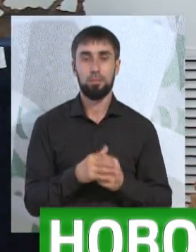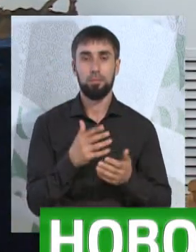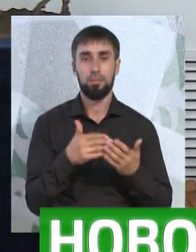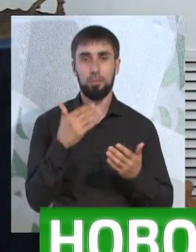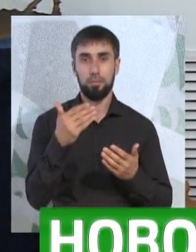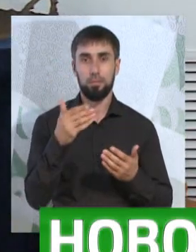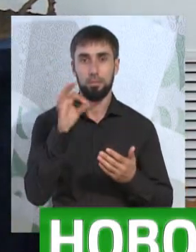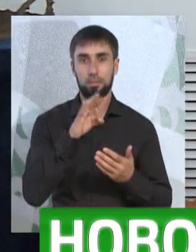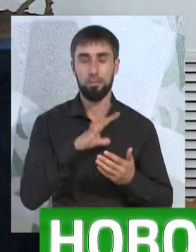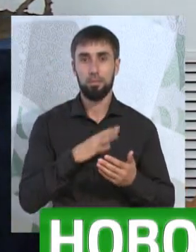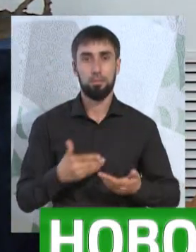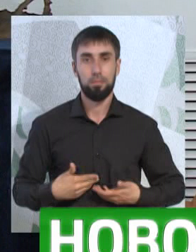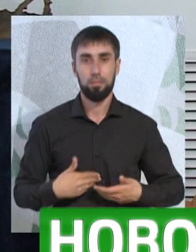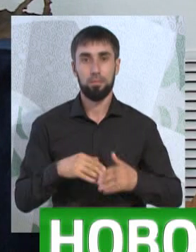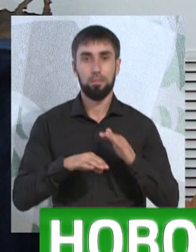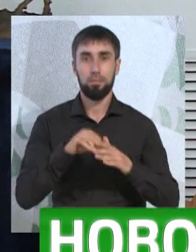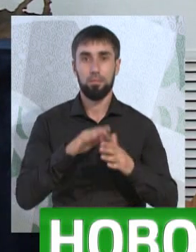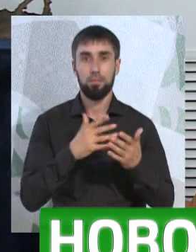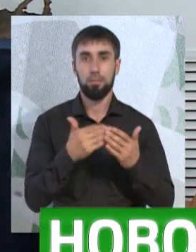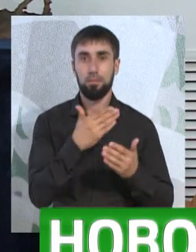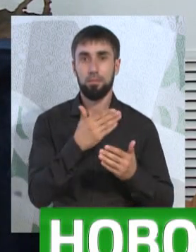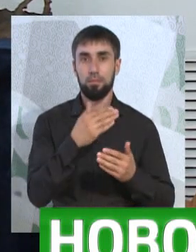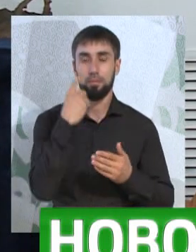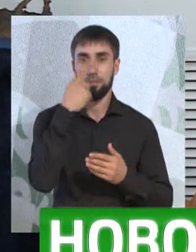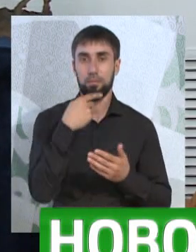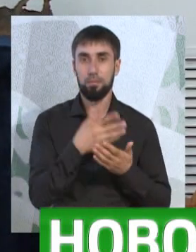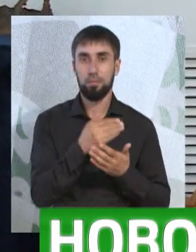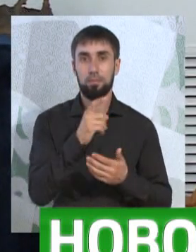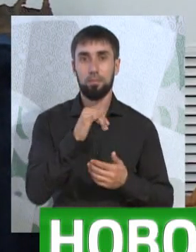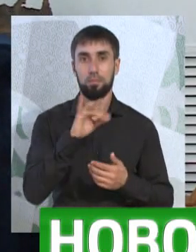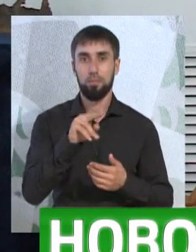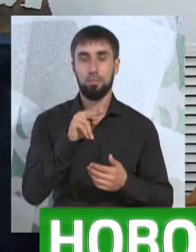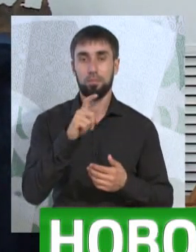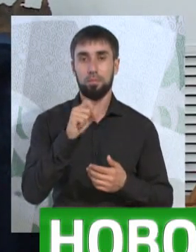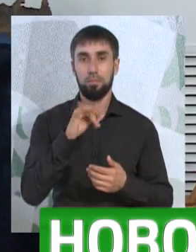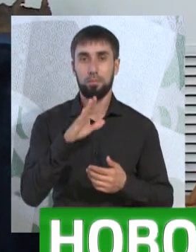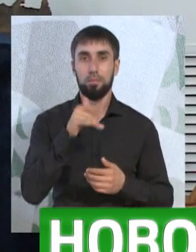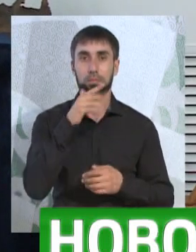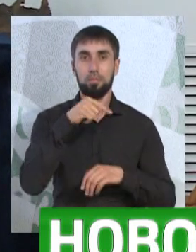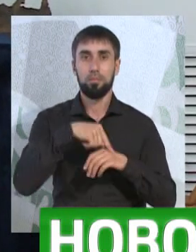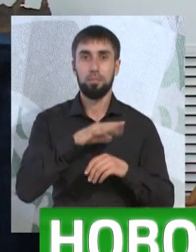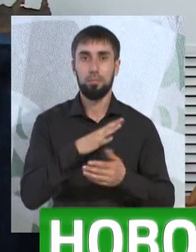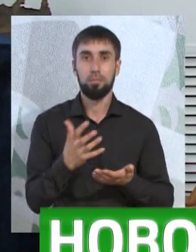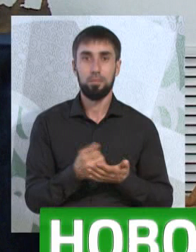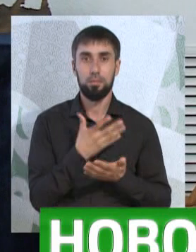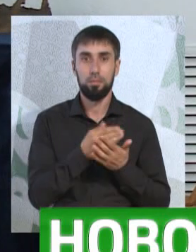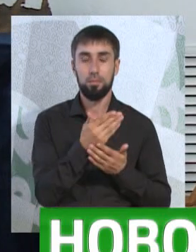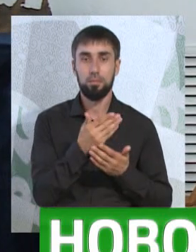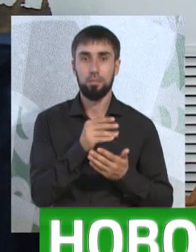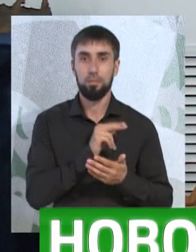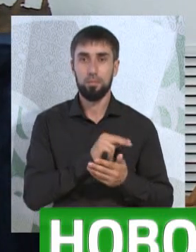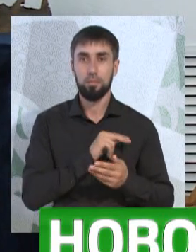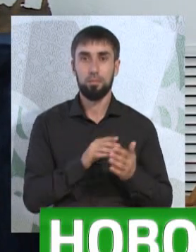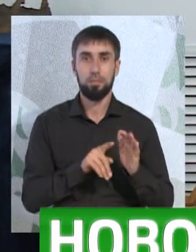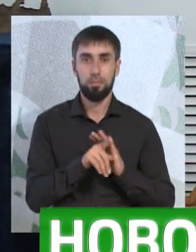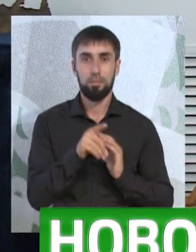а притворили их всех в жизнь руки многогранной личности Юсупа Хамчиева. С момента, как нашел себя в творчестве, он не перестает